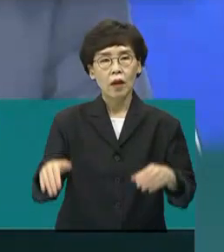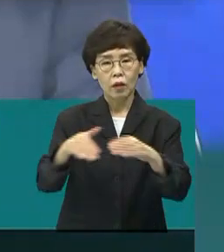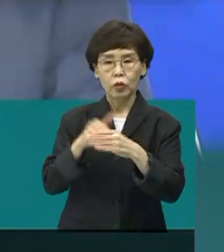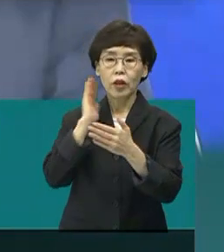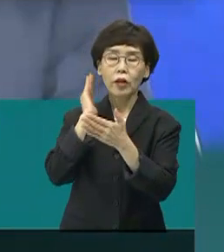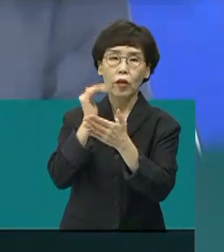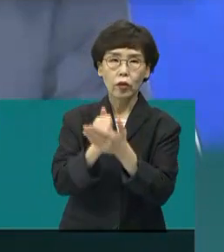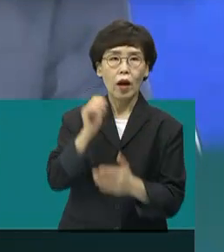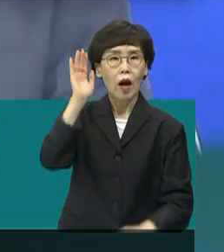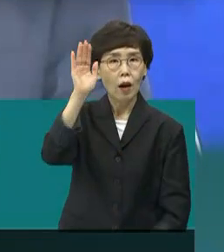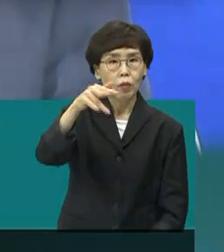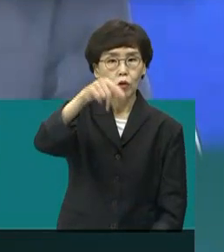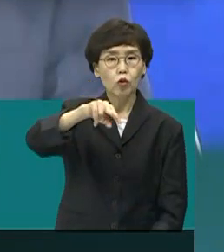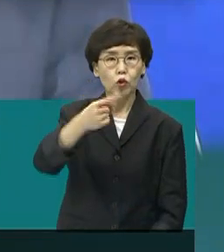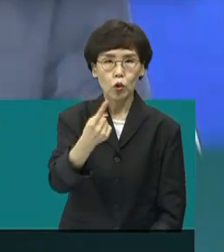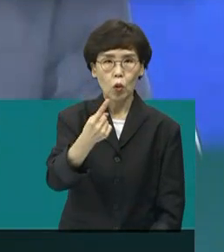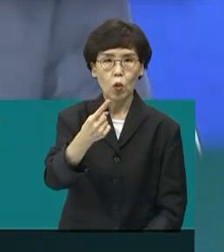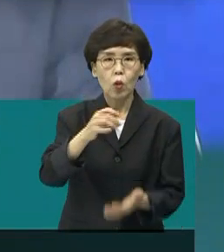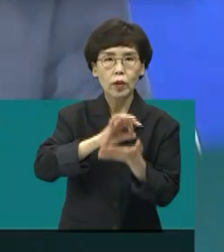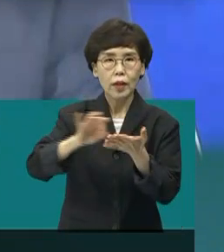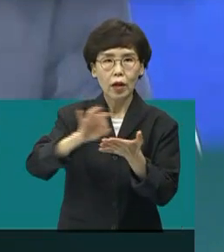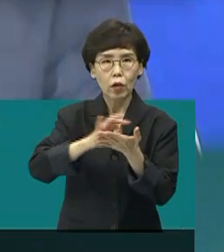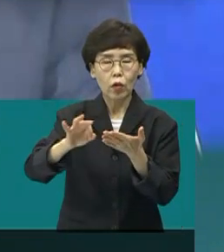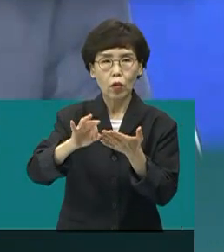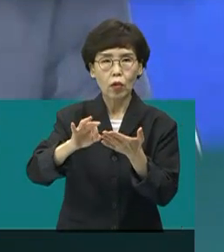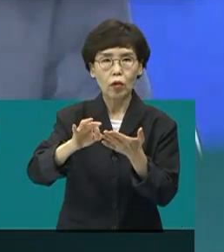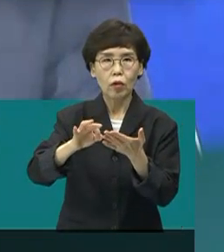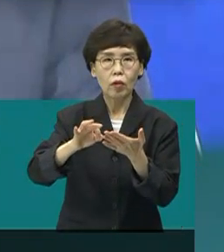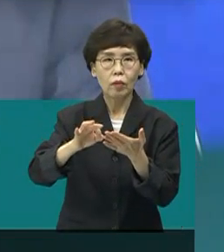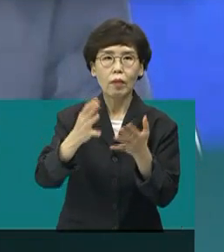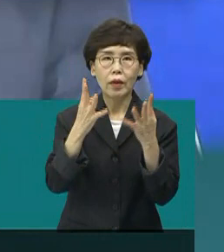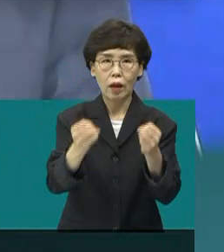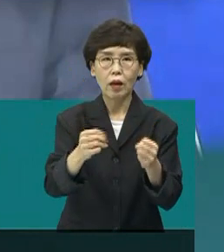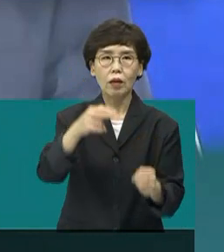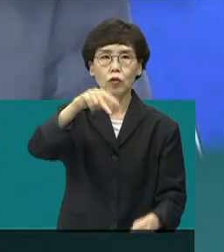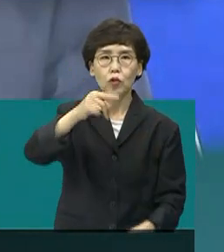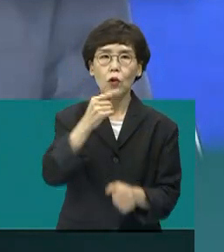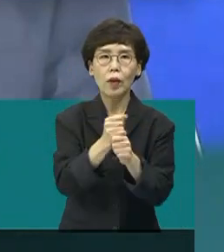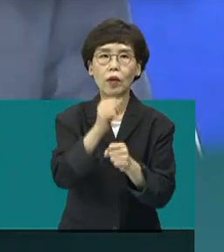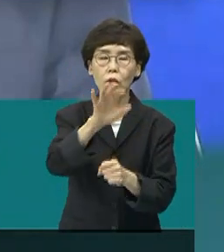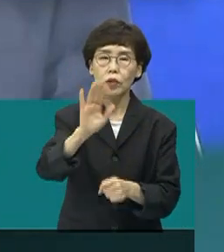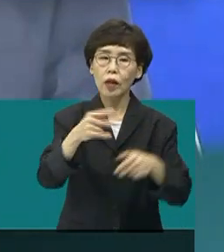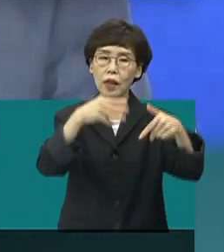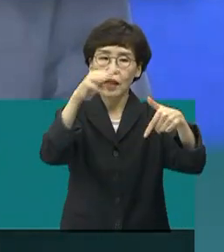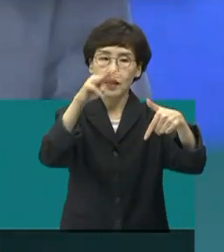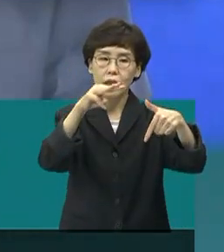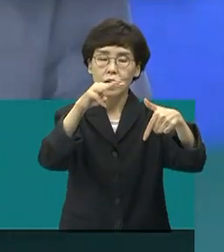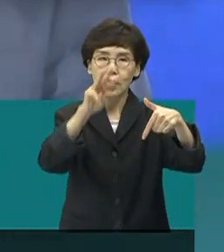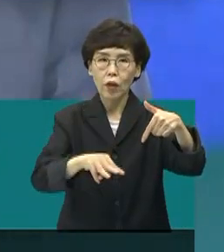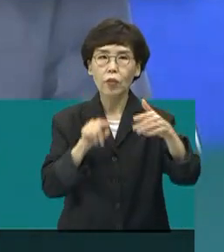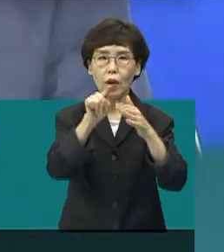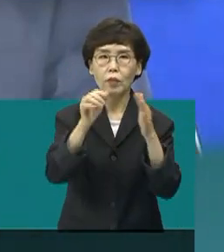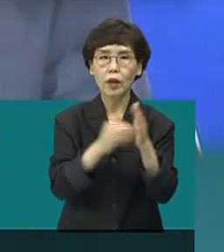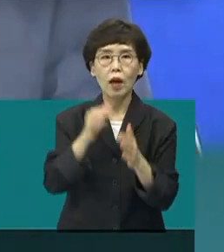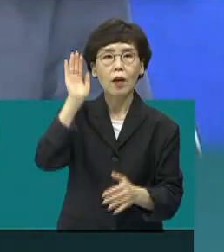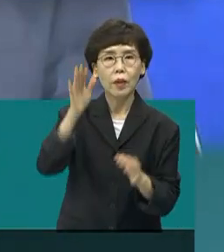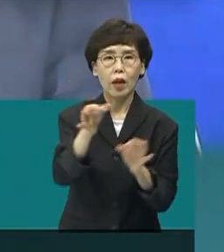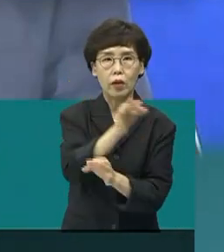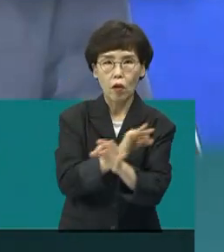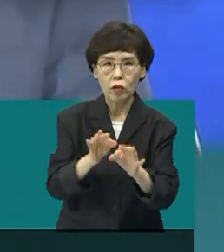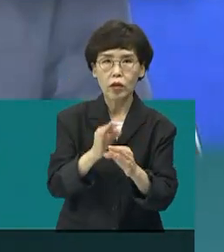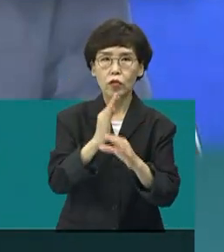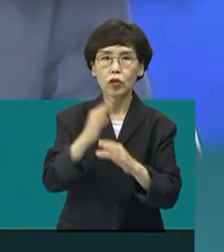문재인 대통령이 차세대 수소연료전지 생산기지가 될 인천을 방문했습니다. 문 대통령은 미래경제 핵심으로 수소경제를